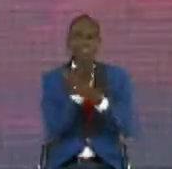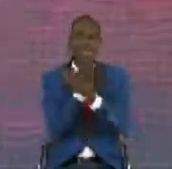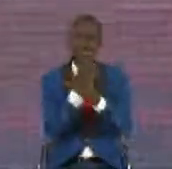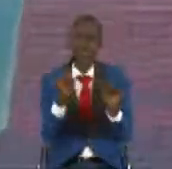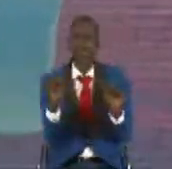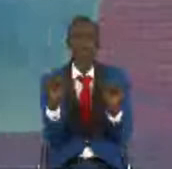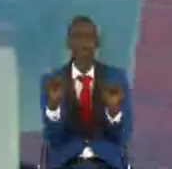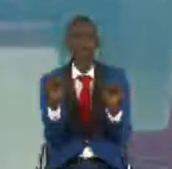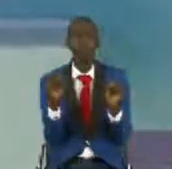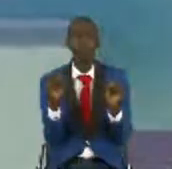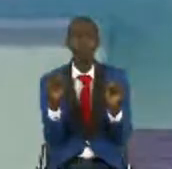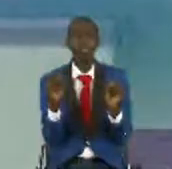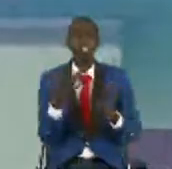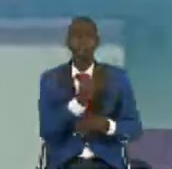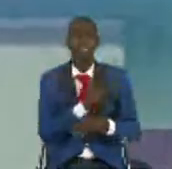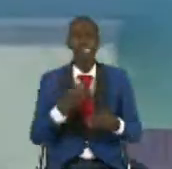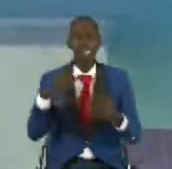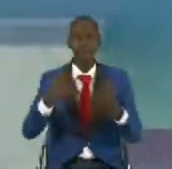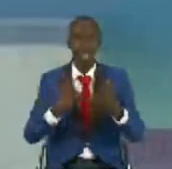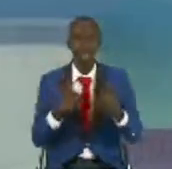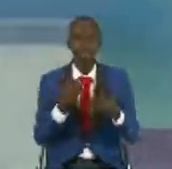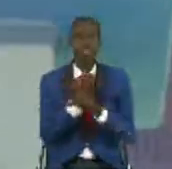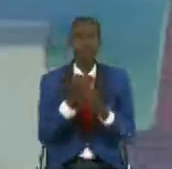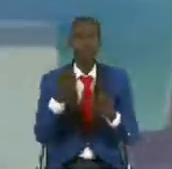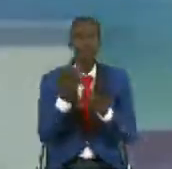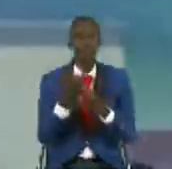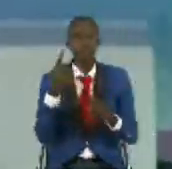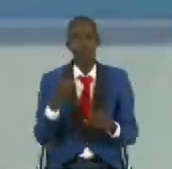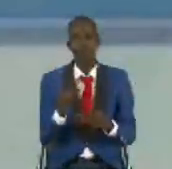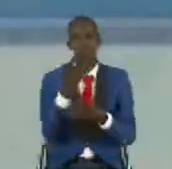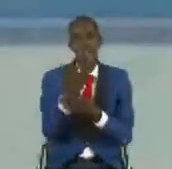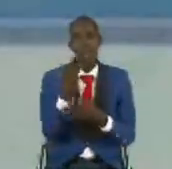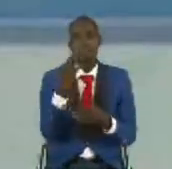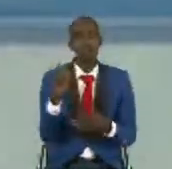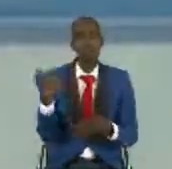il le délivre de la main d'un plus fort que lui.